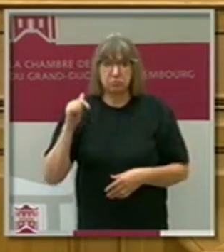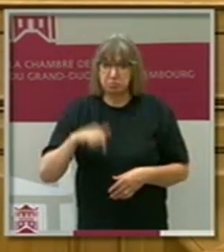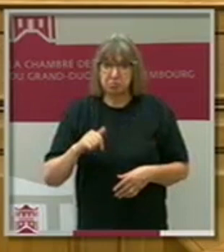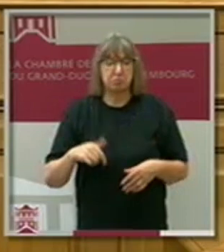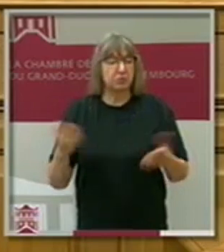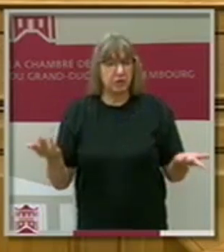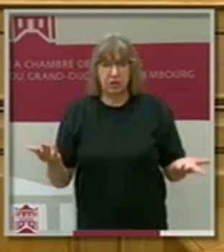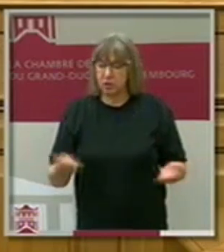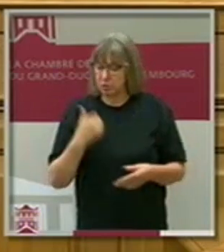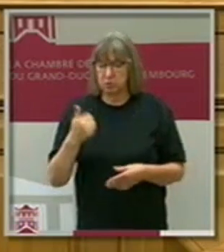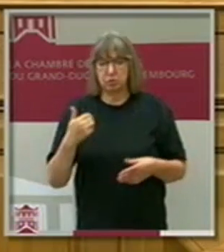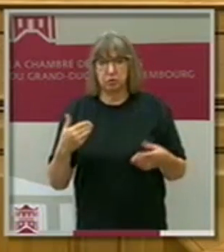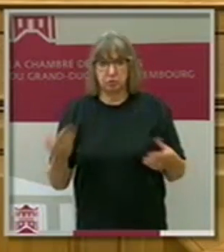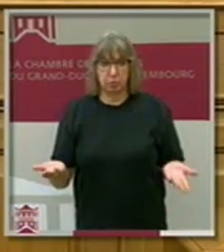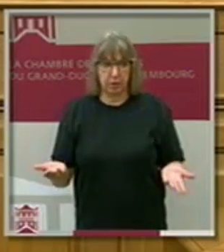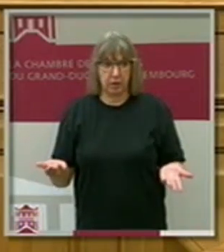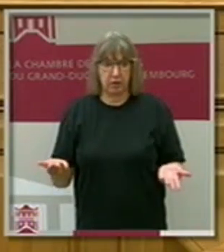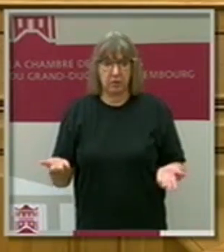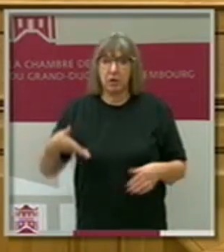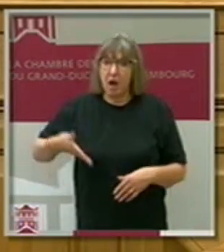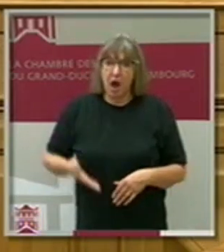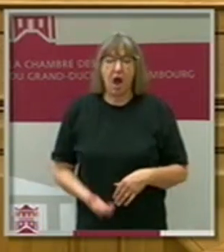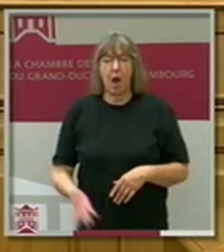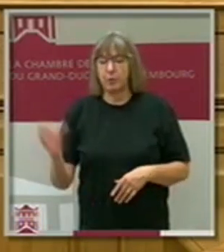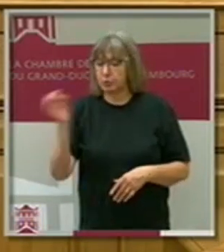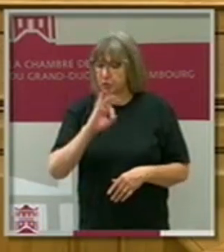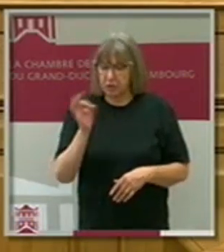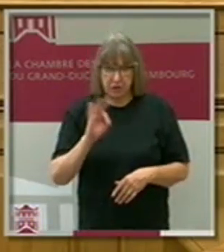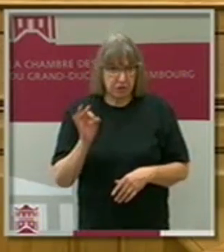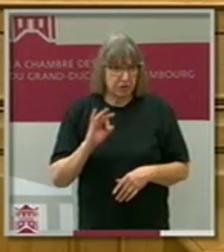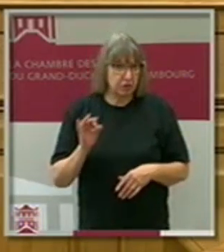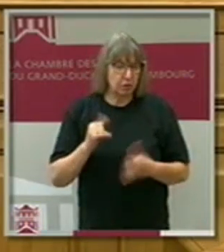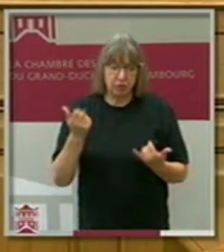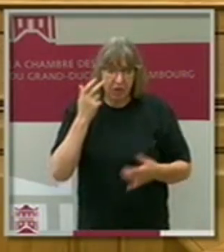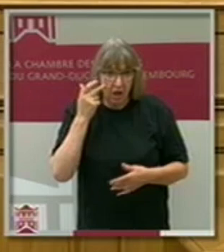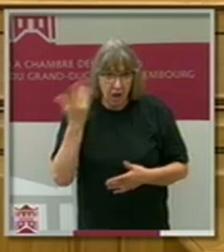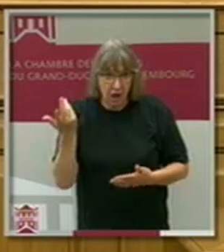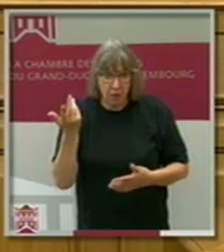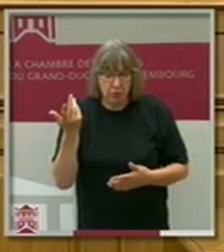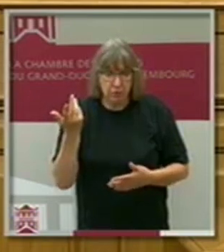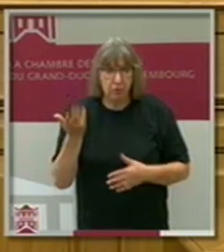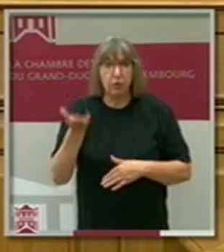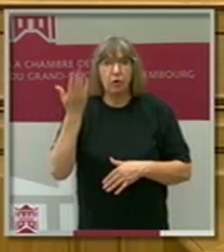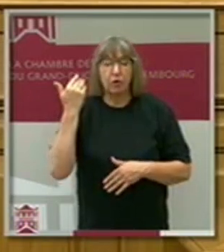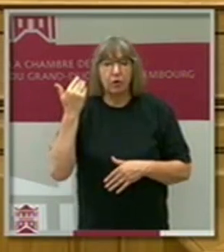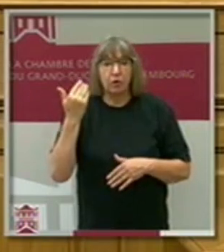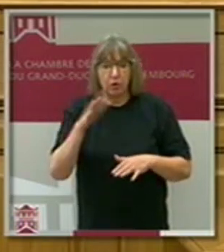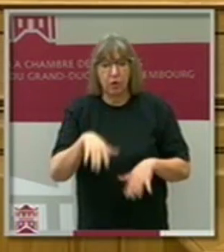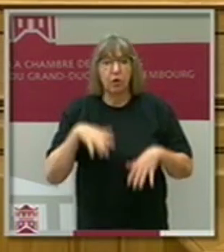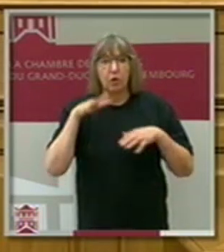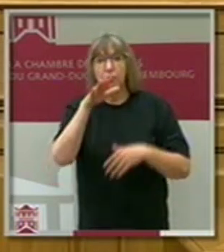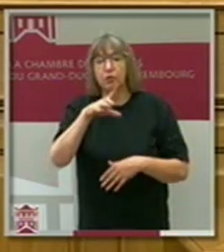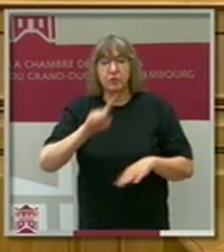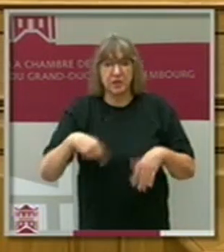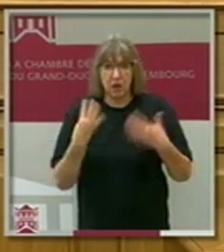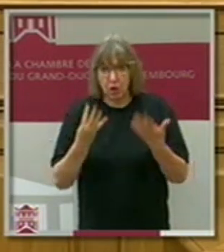ist, von 15,9 auf 18,7% oder alle aus 0,7% an der Moyenne geklommen.